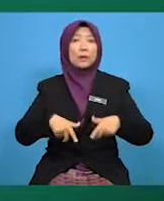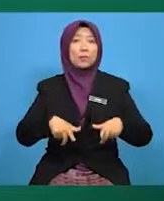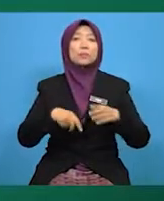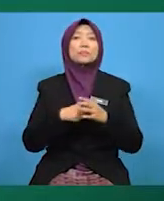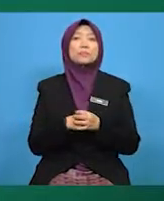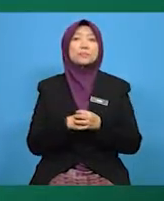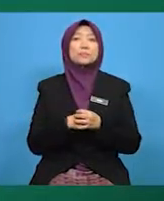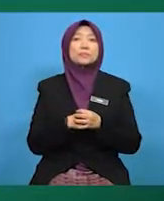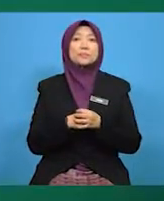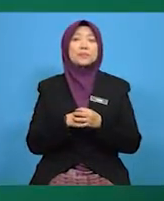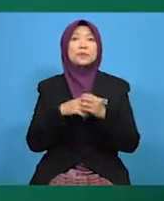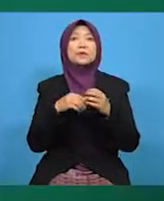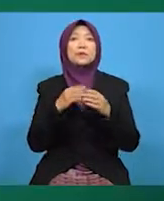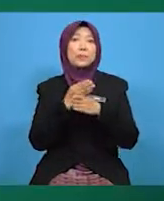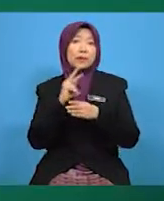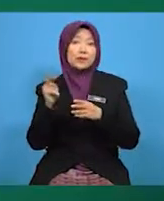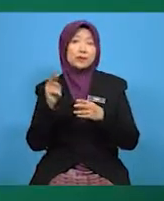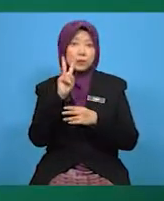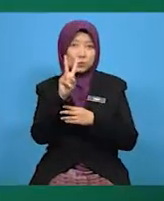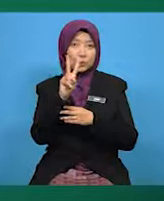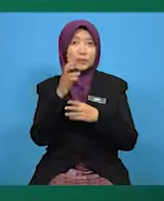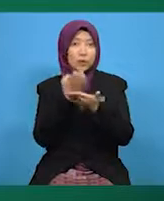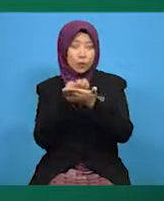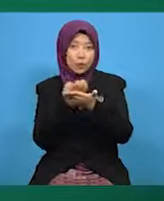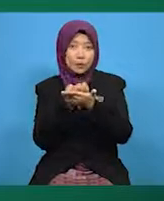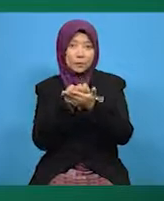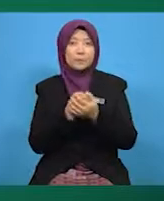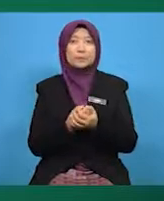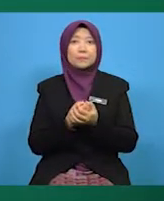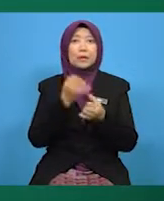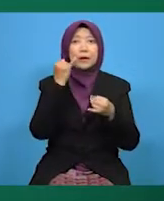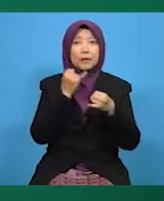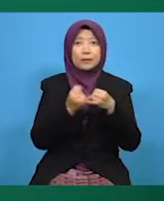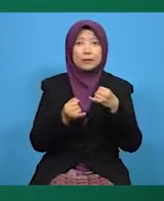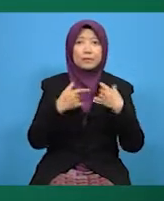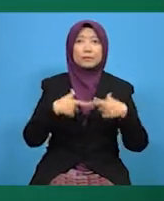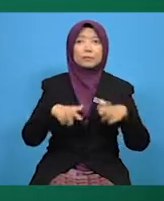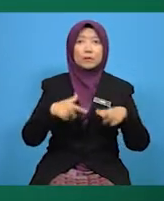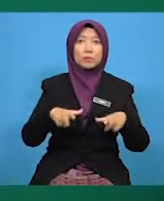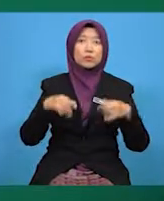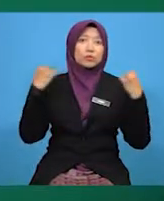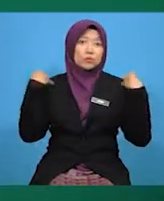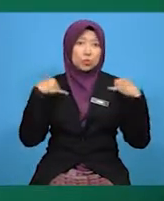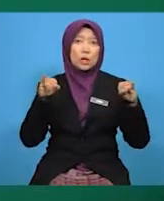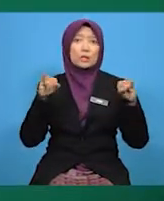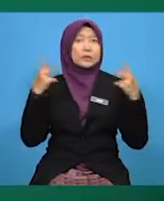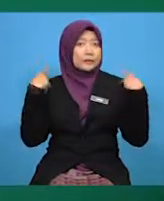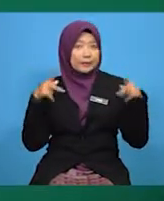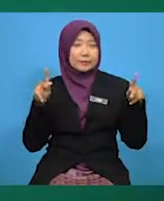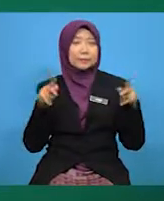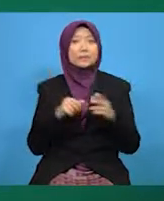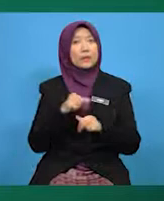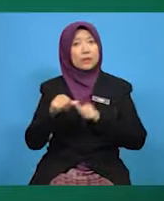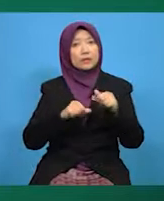sektor kedua sesebuah ekonomi. Akhir sekali, perabot dijual di kedai perabot dan aktiviti